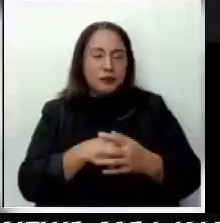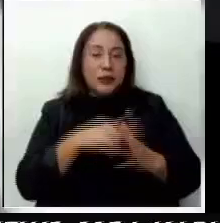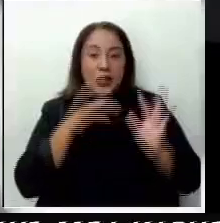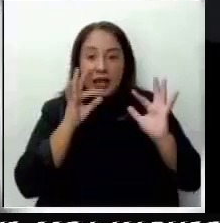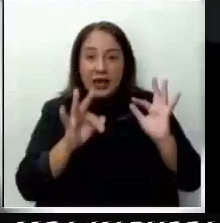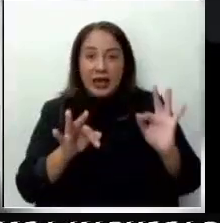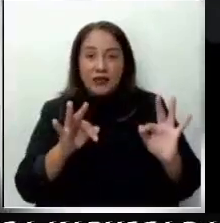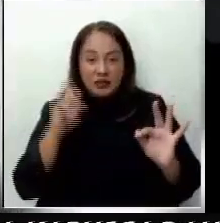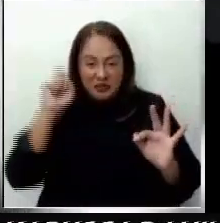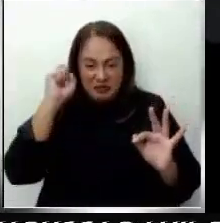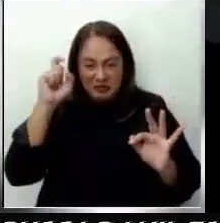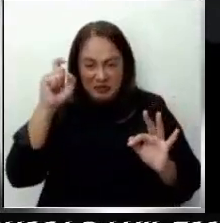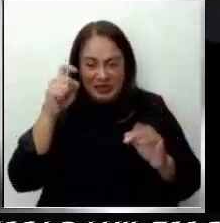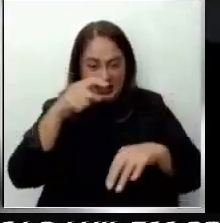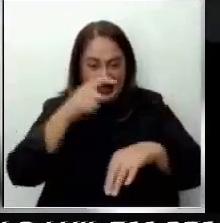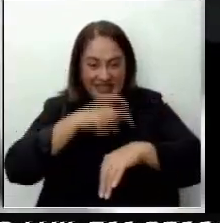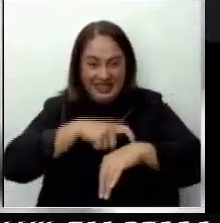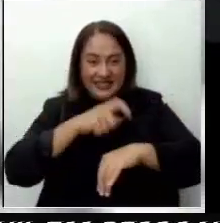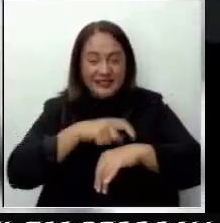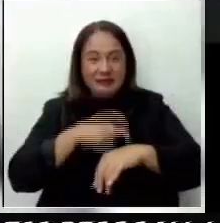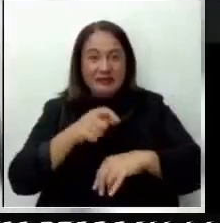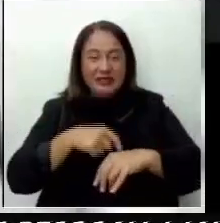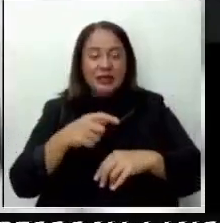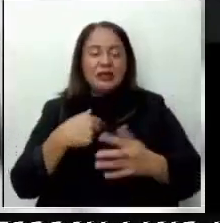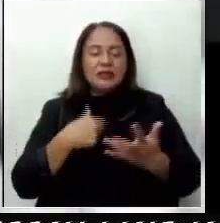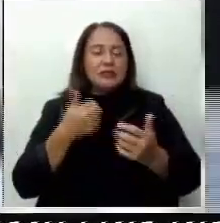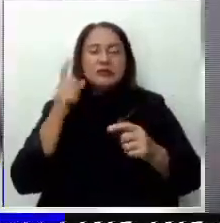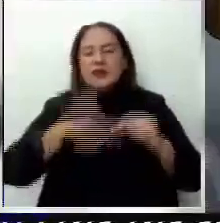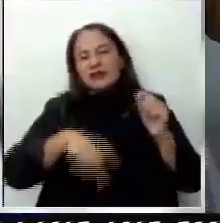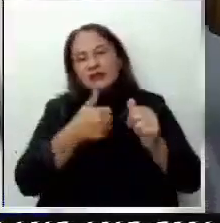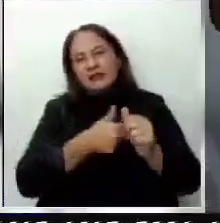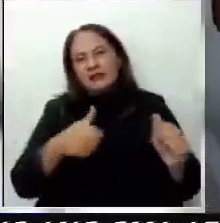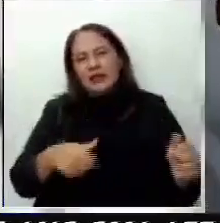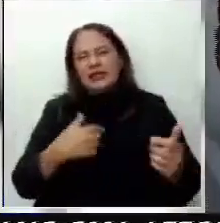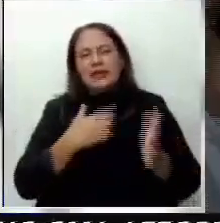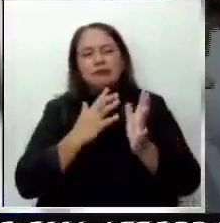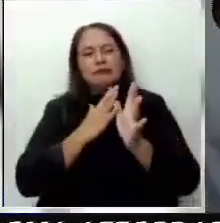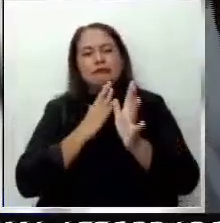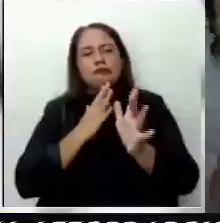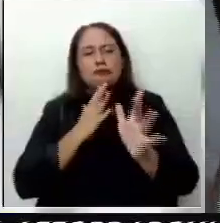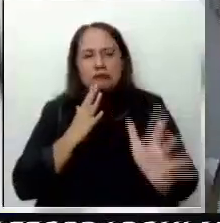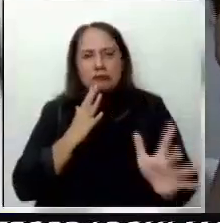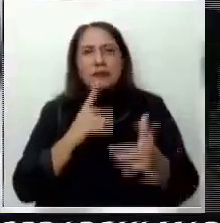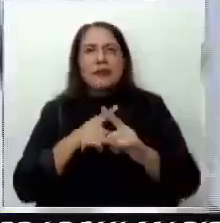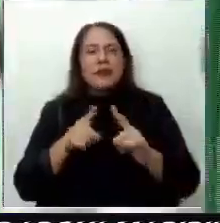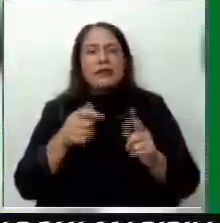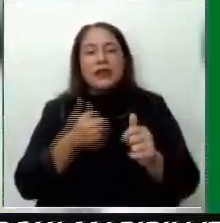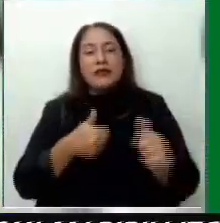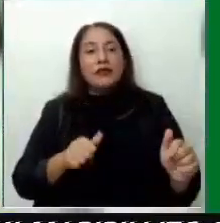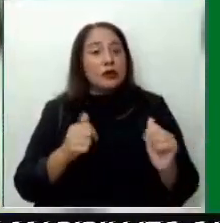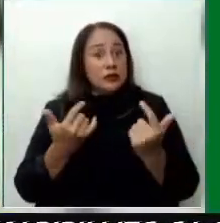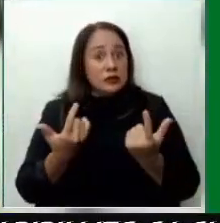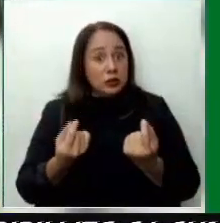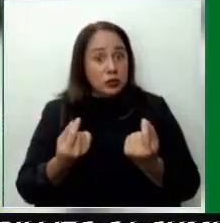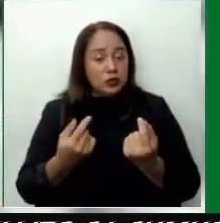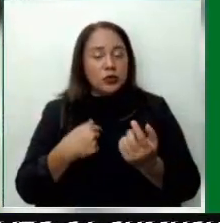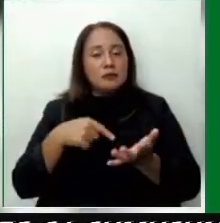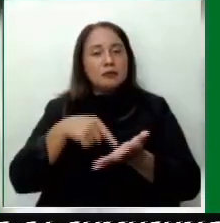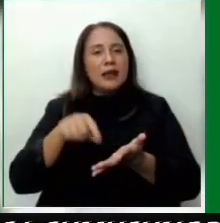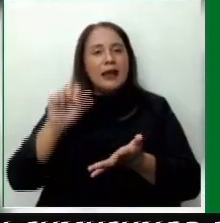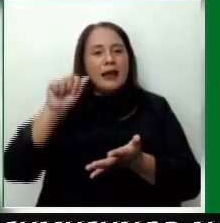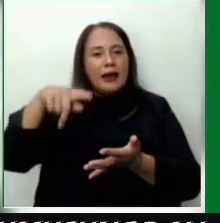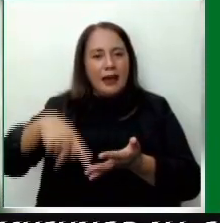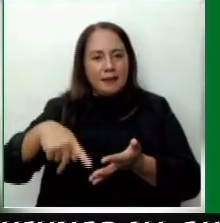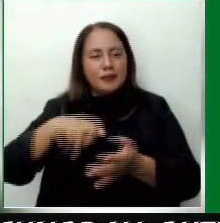hour, hindi natin maiiwasan yun, no? May congestion. Para iwas pila, pwede na ngayon magbayad sa app na inilunsad ng